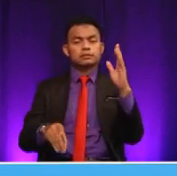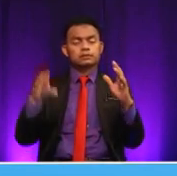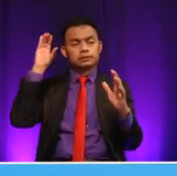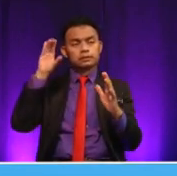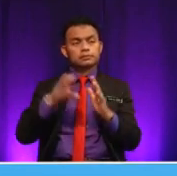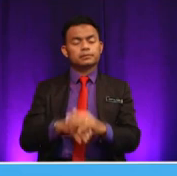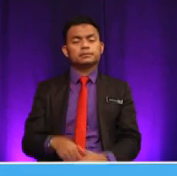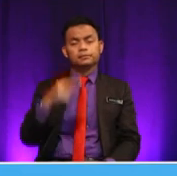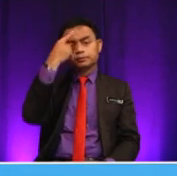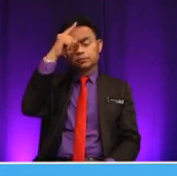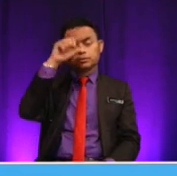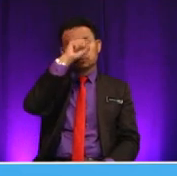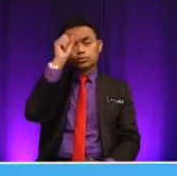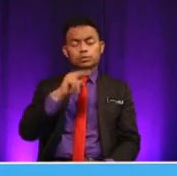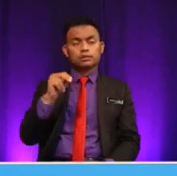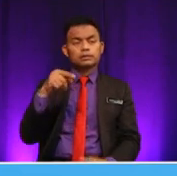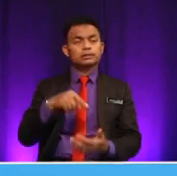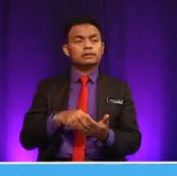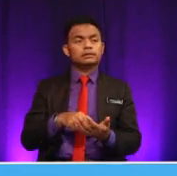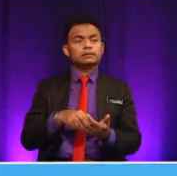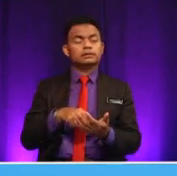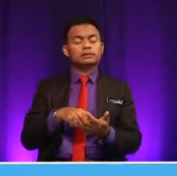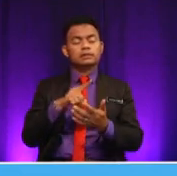pelajar karena tahu juga Maksudnya